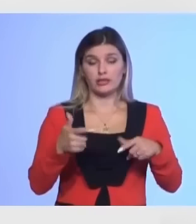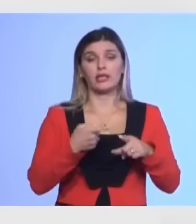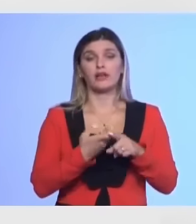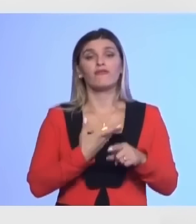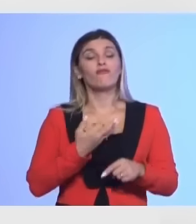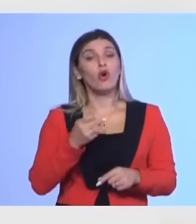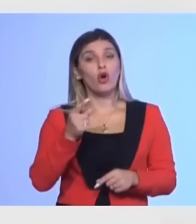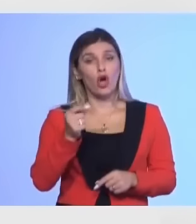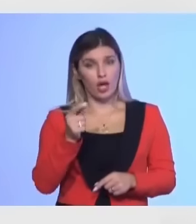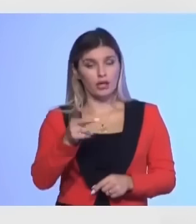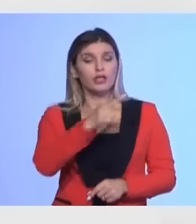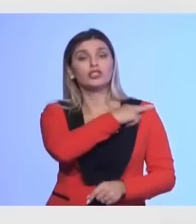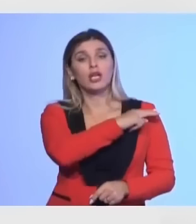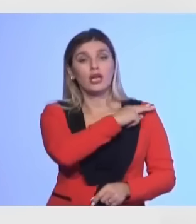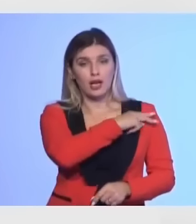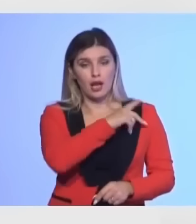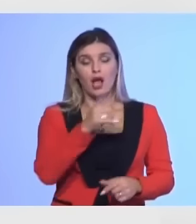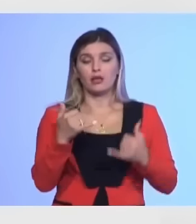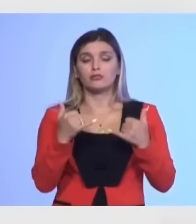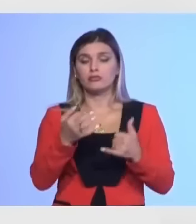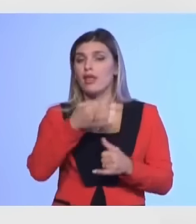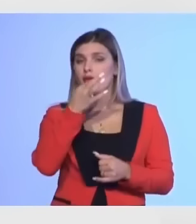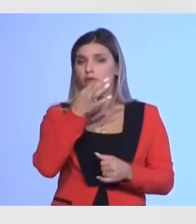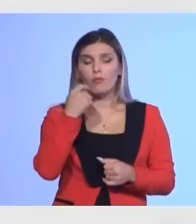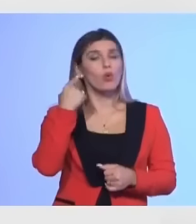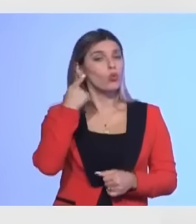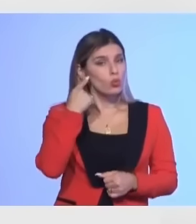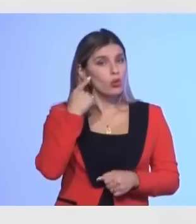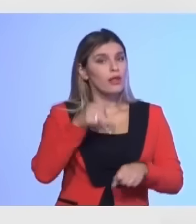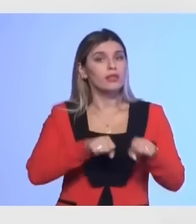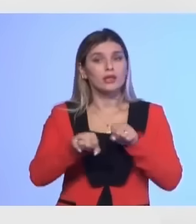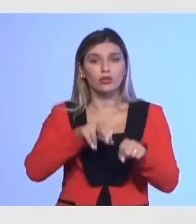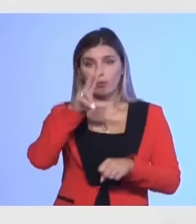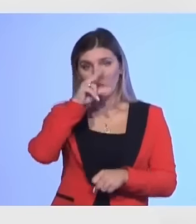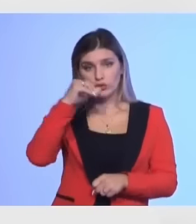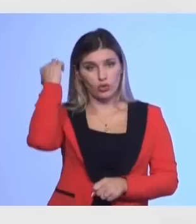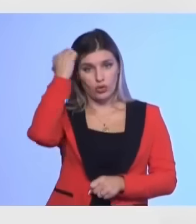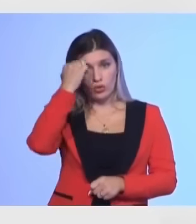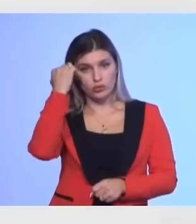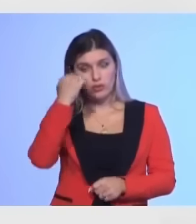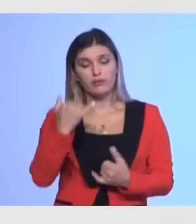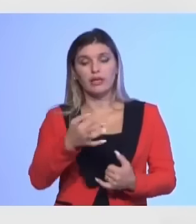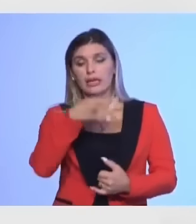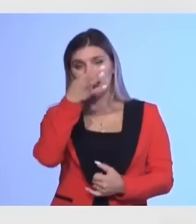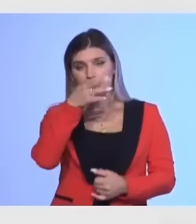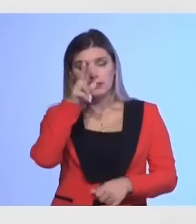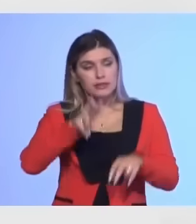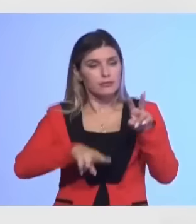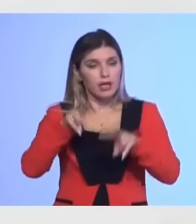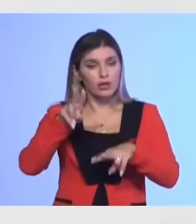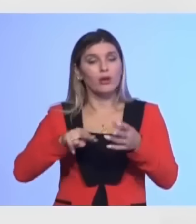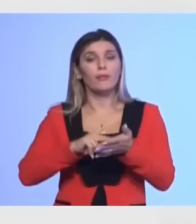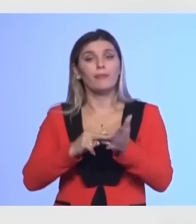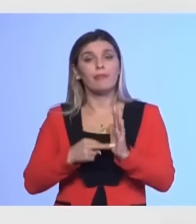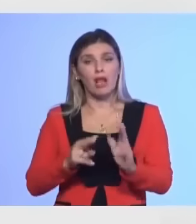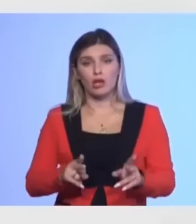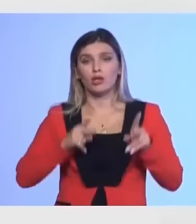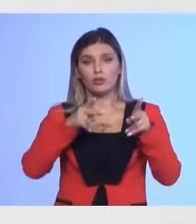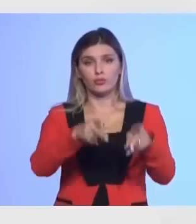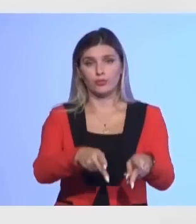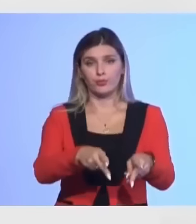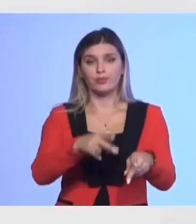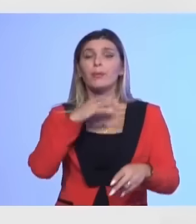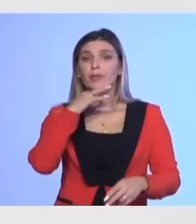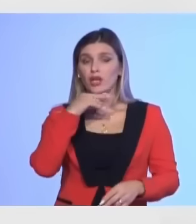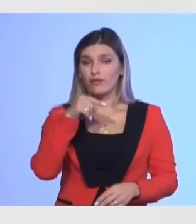General Majori Oskan Udutash, është informuar nga drejtori i policisë së Kosovës për një inspektim teknik në urën kryesore mbi lumin Ibër